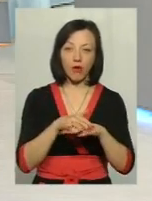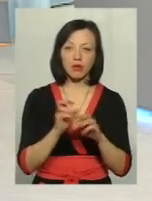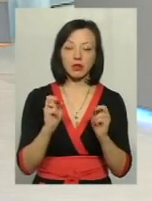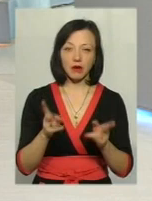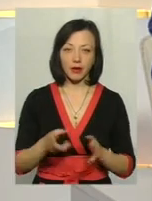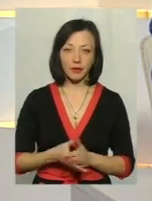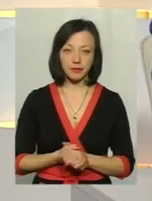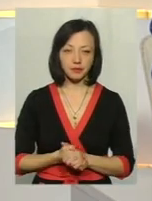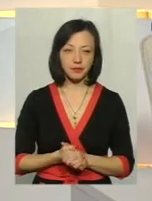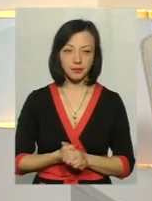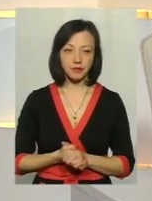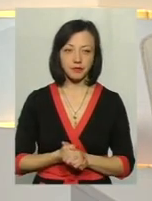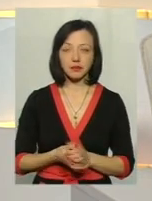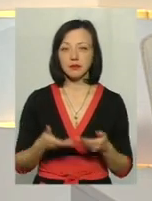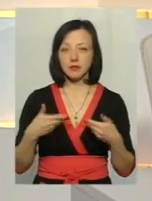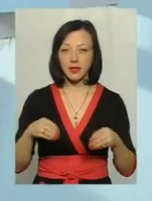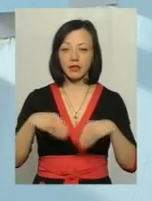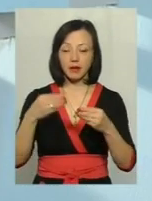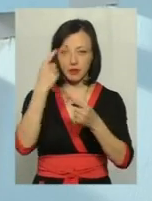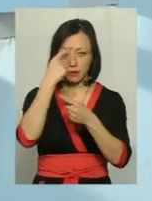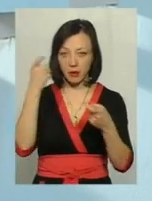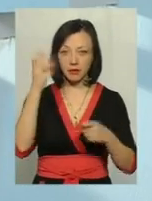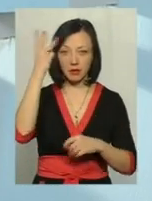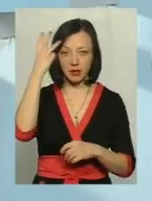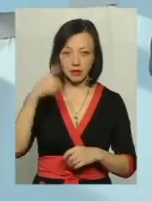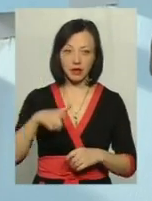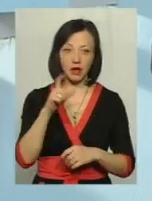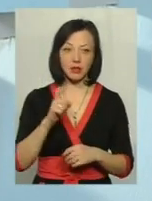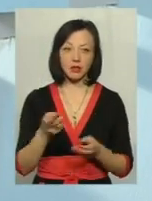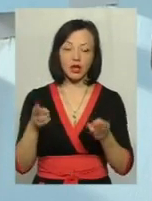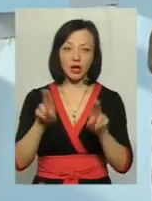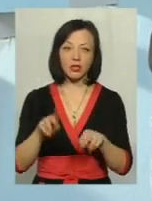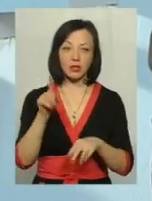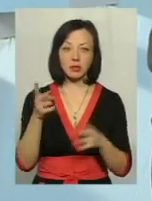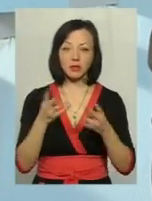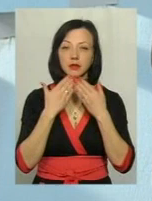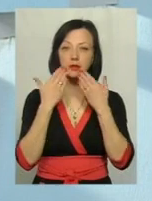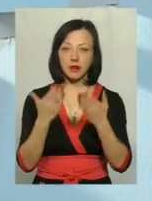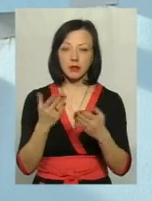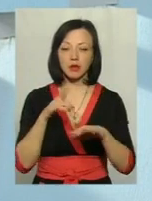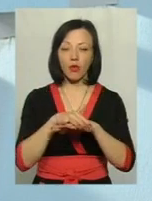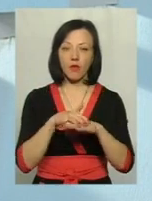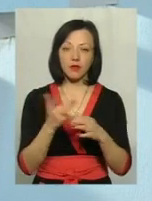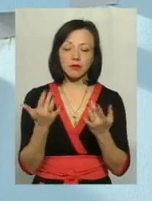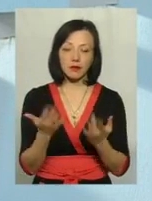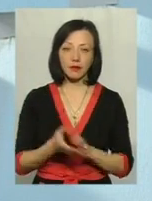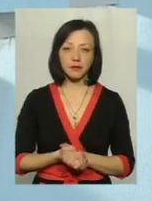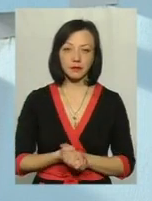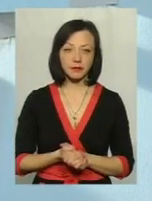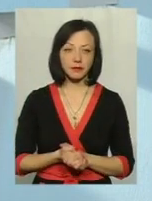І яким чином, який механізм нарахування. Ми надаємо інформацію Хмельницькгазу. А решта там треба у них вже скільки по нарахуванню вони